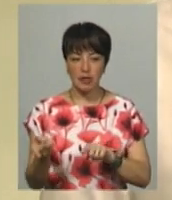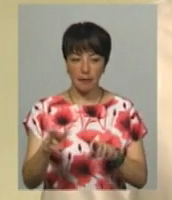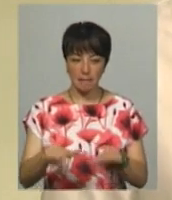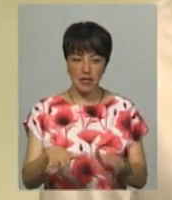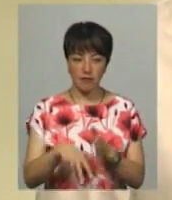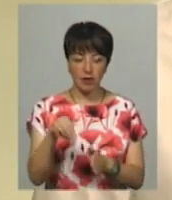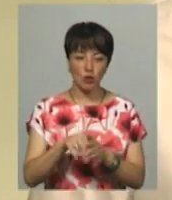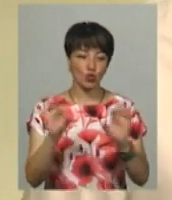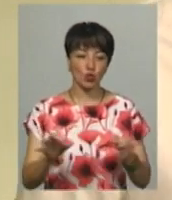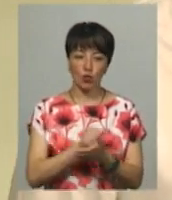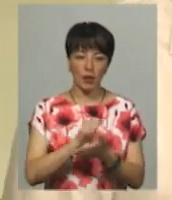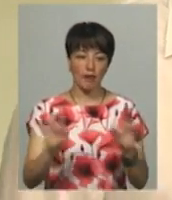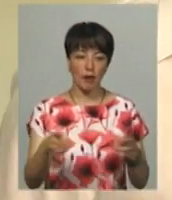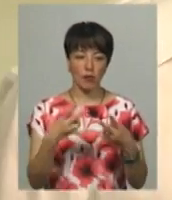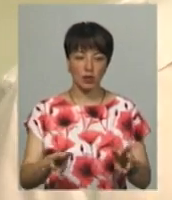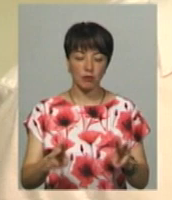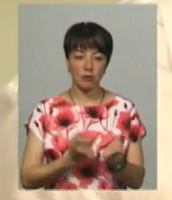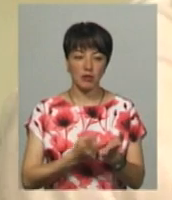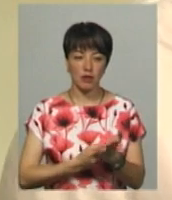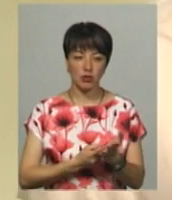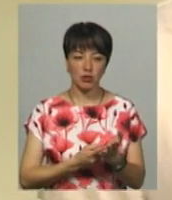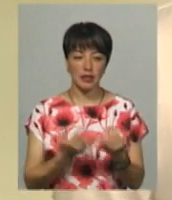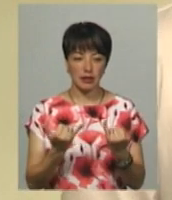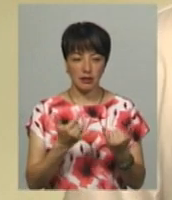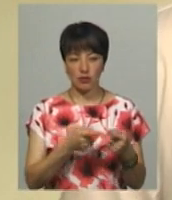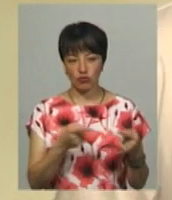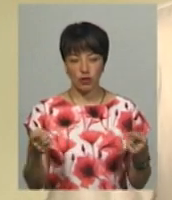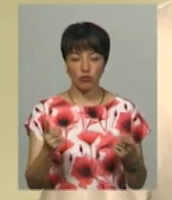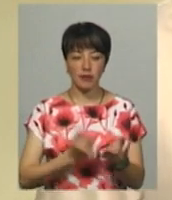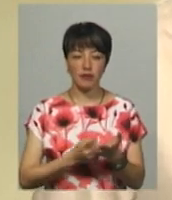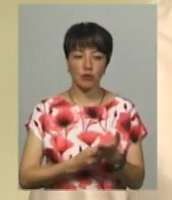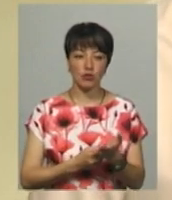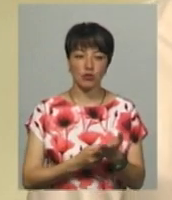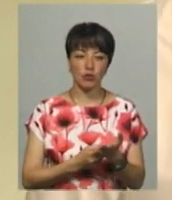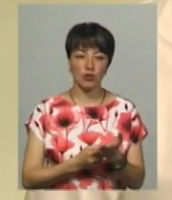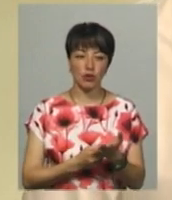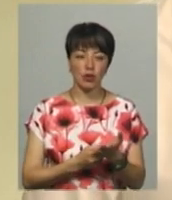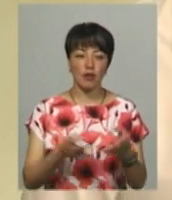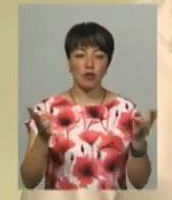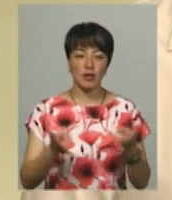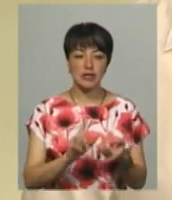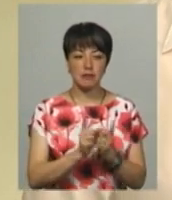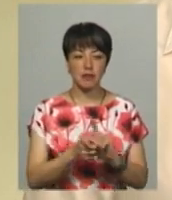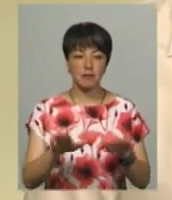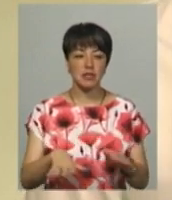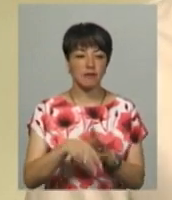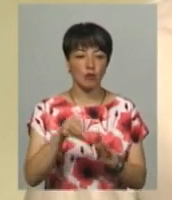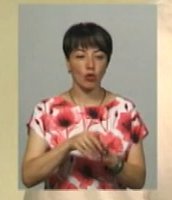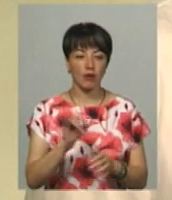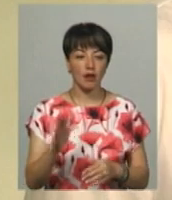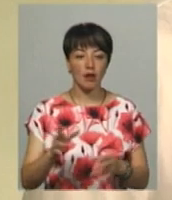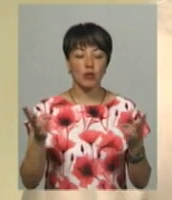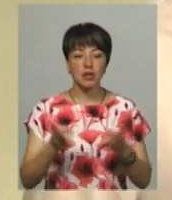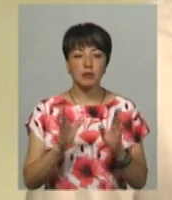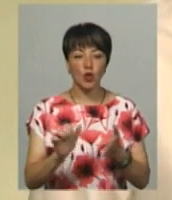і жодних документів не потрібно підтверджувати на даний час, що підтверджують необхідність зміни місця голосування.